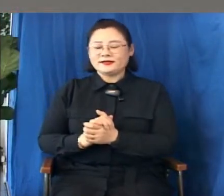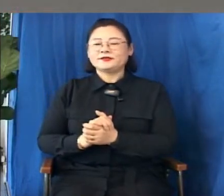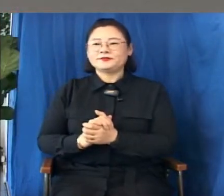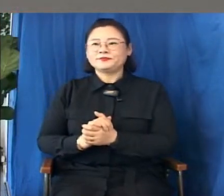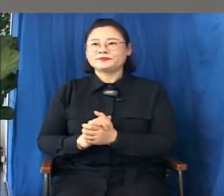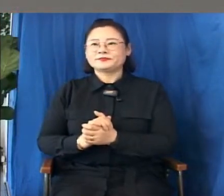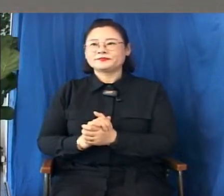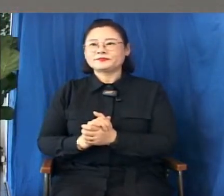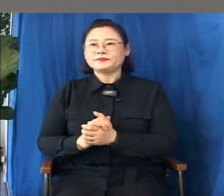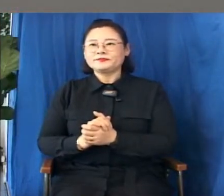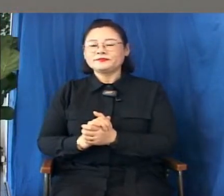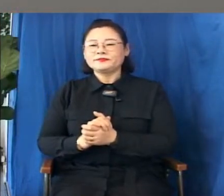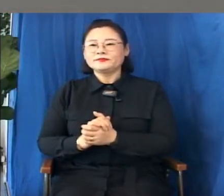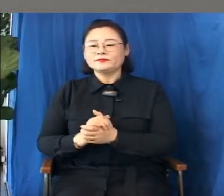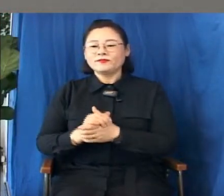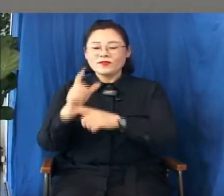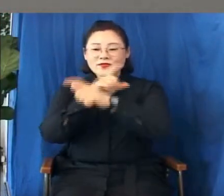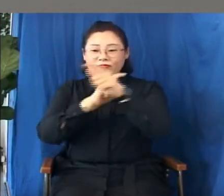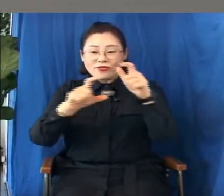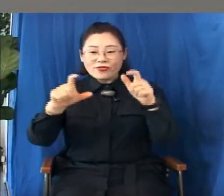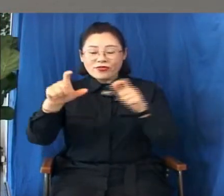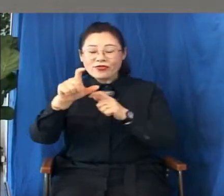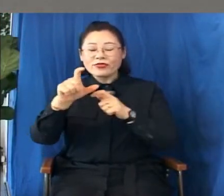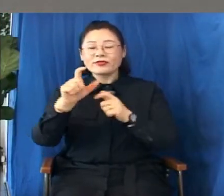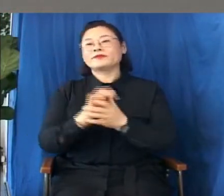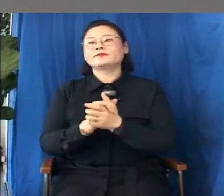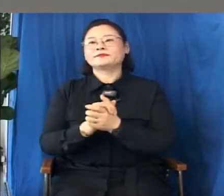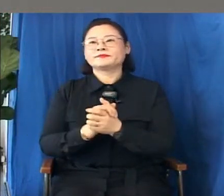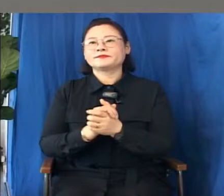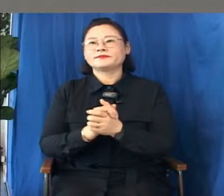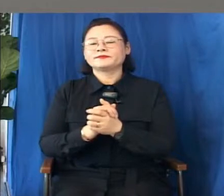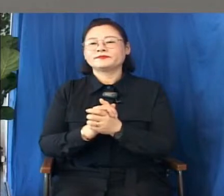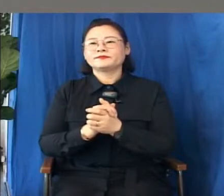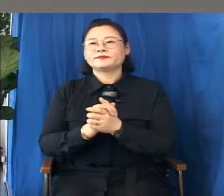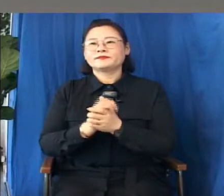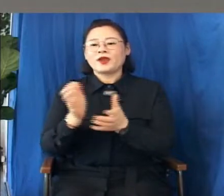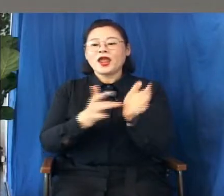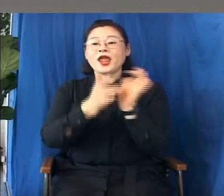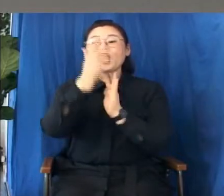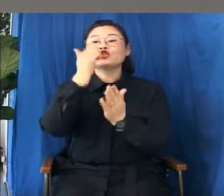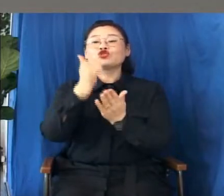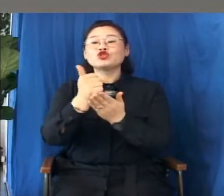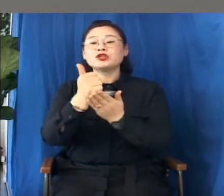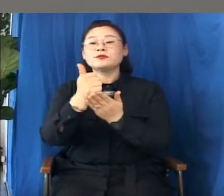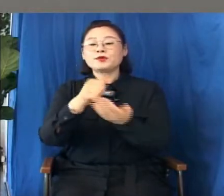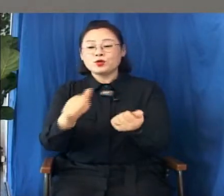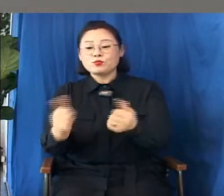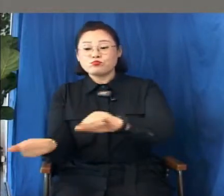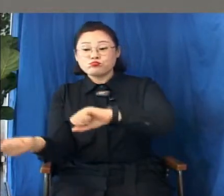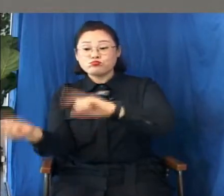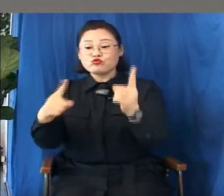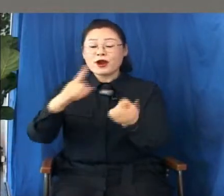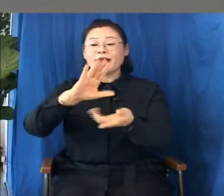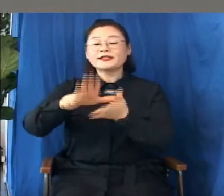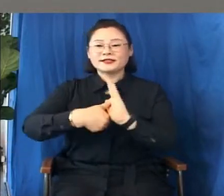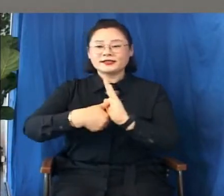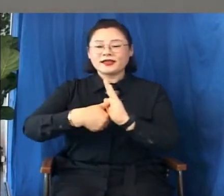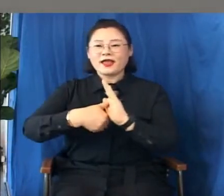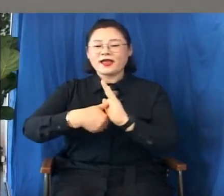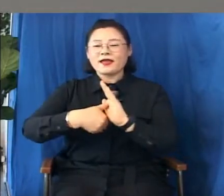이렇게 얘기할 때 그것은 최고의 선생님, 나의 최고의 선생님 이런 뜻이에요.